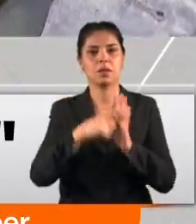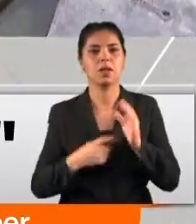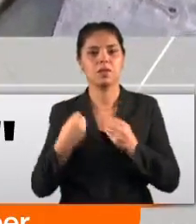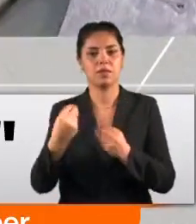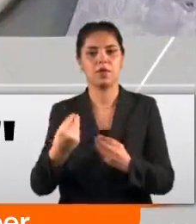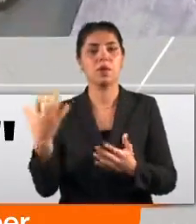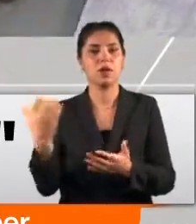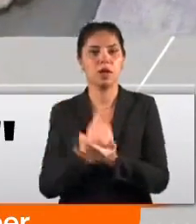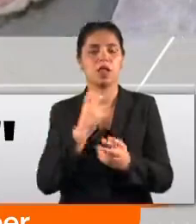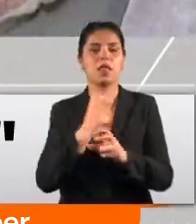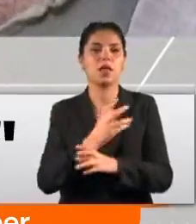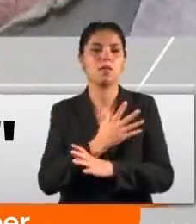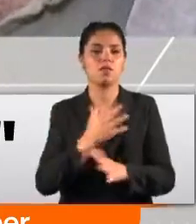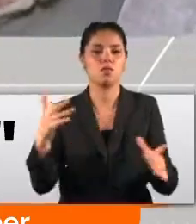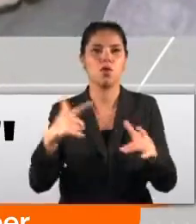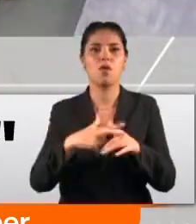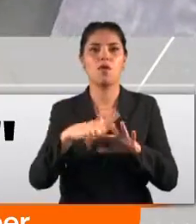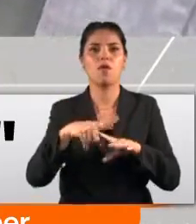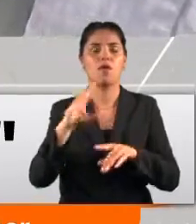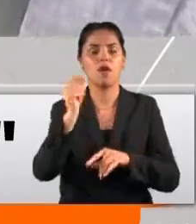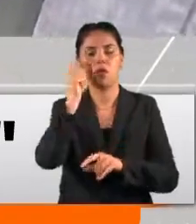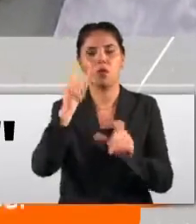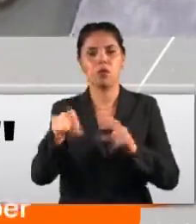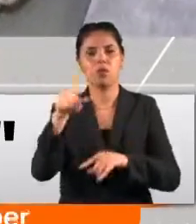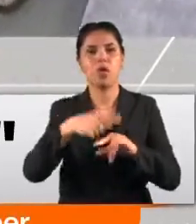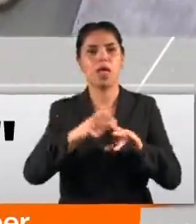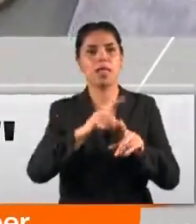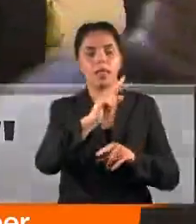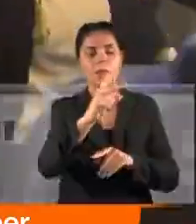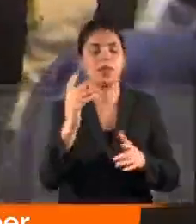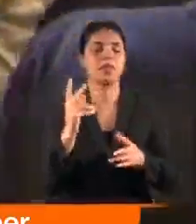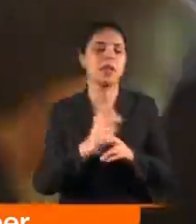Kazansalar tehlike çok büyüktü. FETÖ bir tehlikeydi. HDP ikinci tehlikeydi.